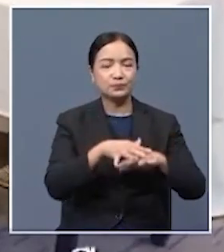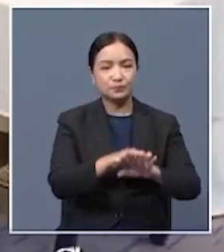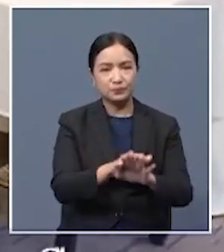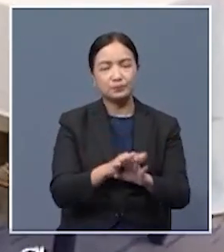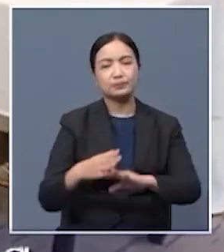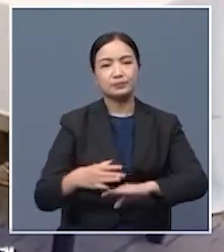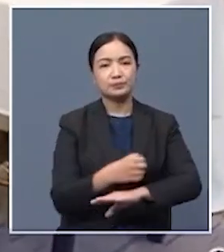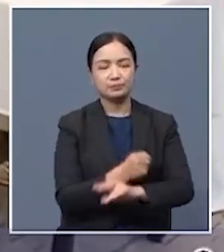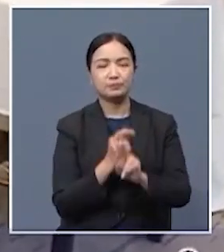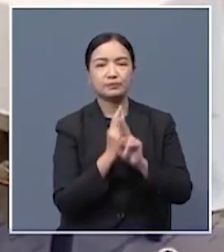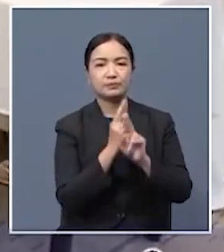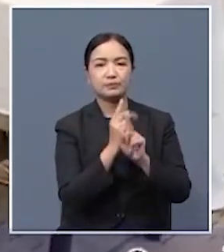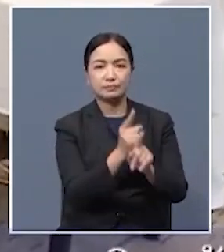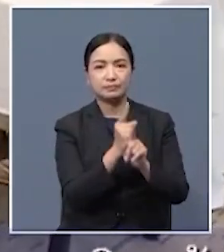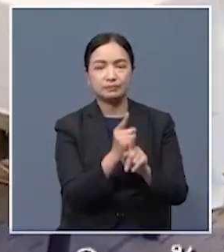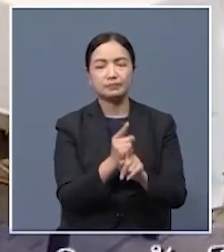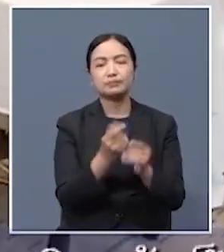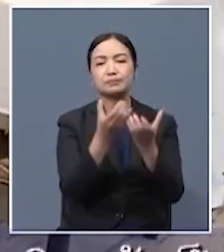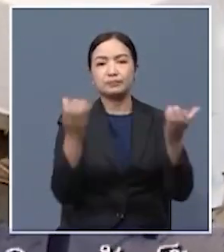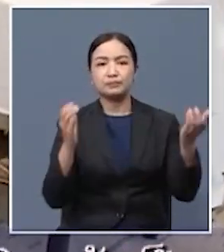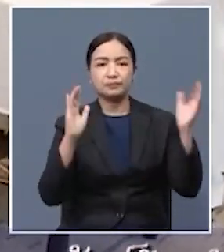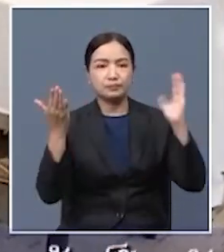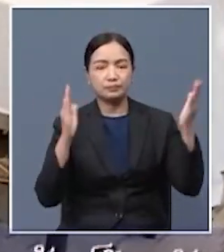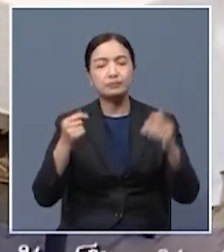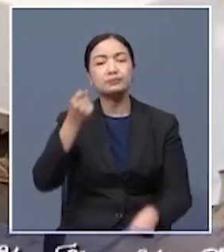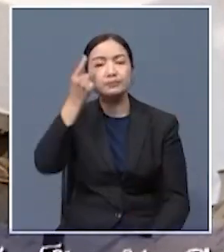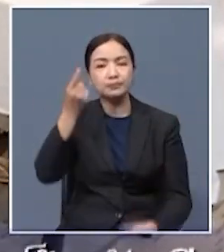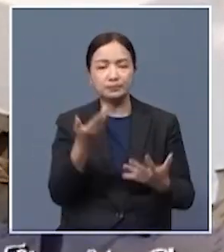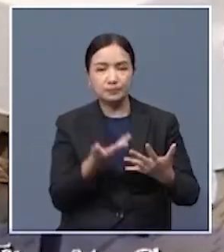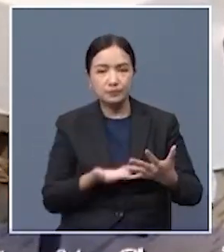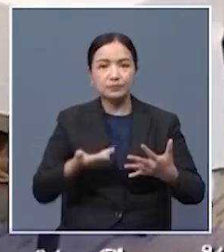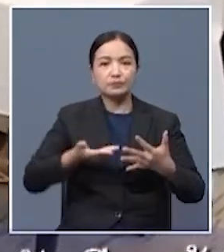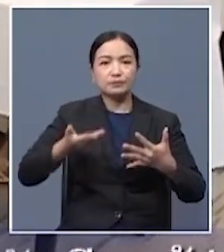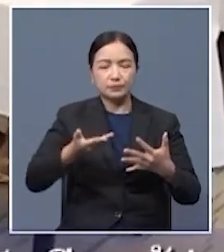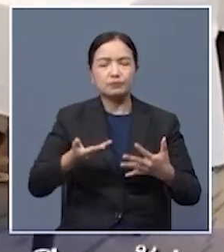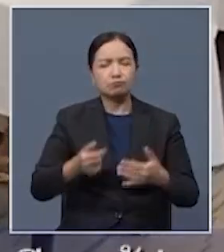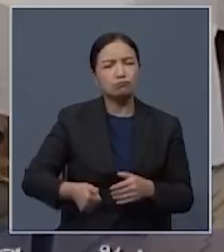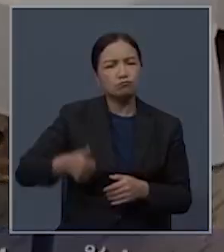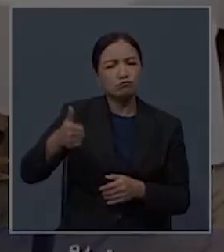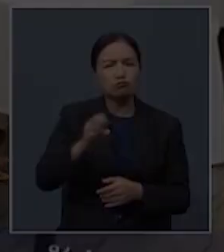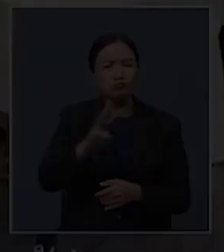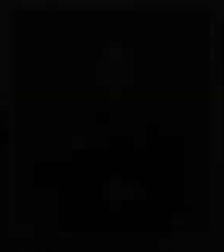บอบประชาธิปไตยเข้าใจกระบวนการและขั้นตอนการได้มาซึ่งสมาชิกวุฒิสภาค่ะ